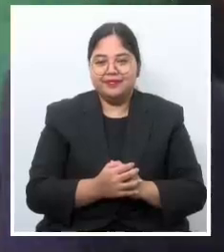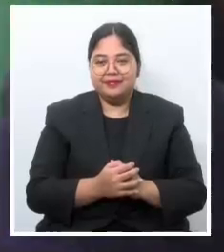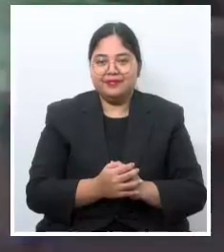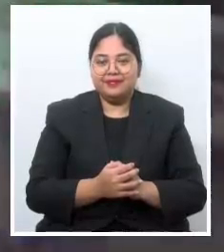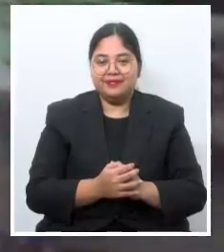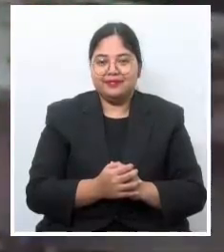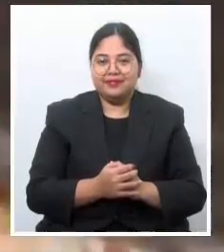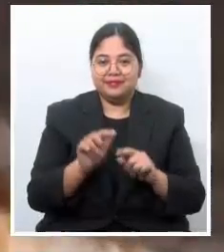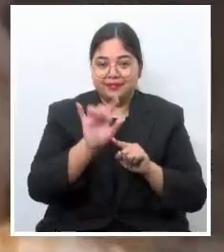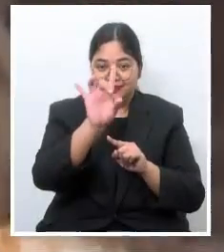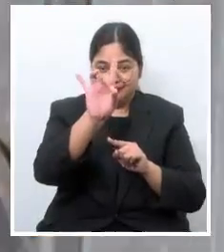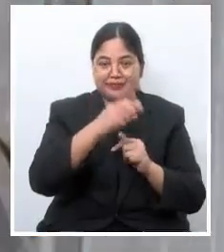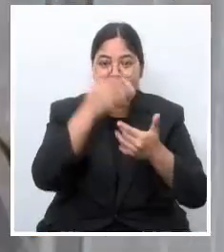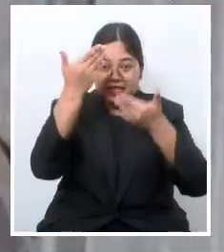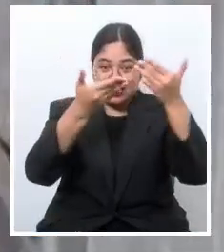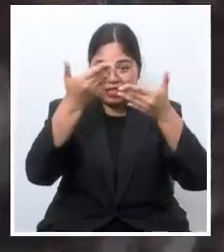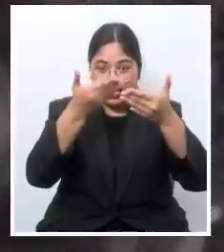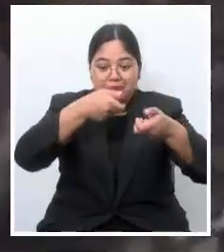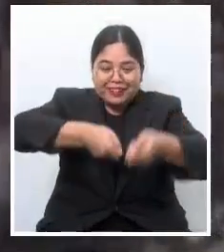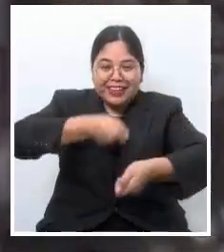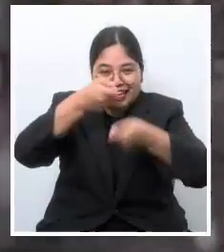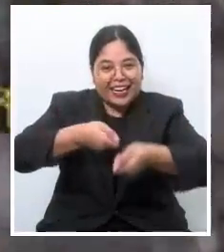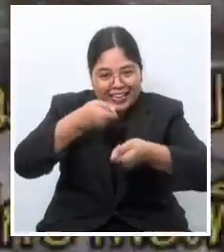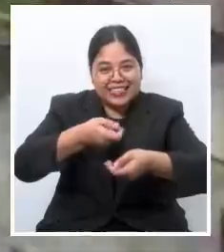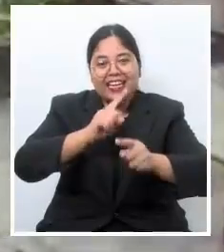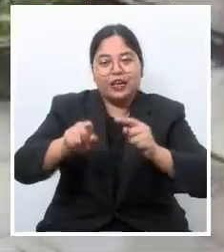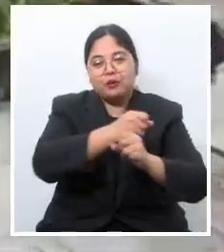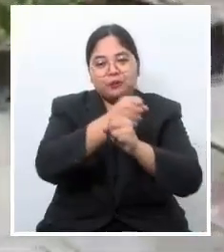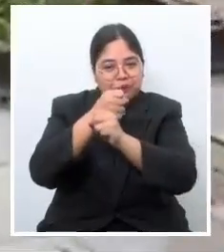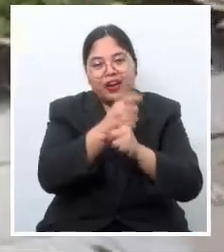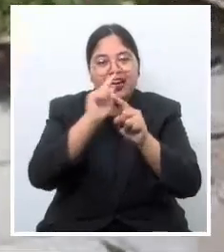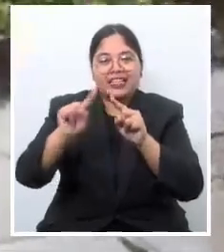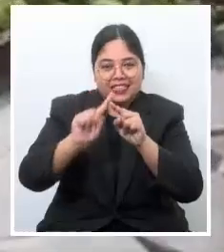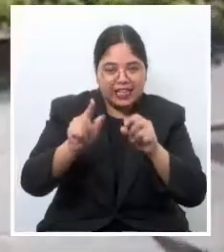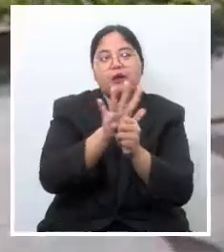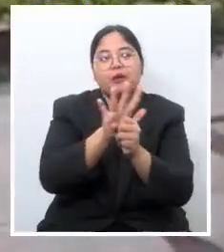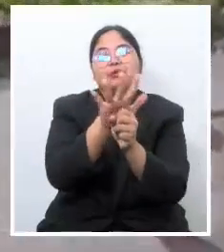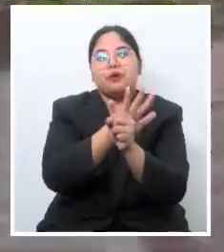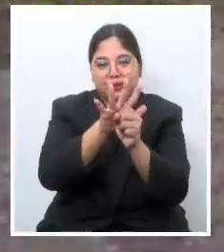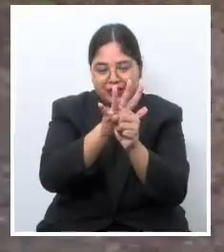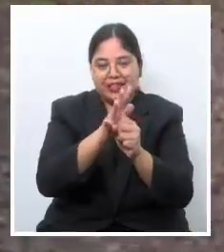คุณธรรม 8กิจกรรมเกษตรปลอดสารพิษสถานศึกษาพอเพียง